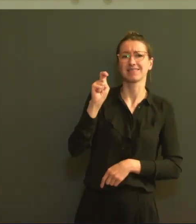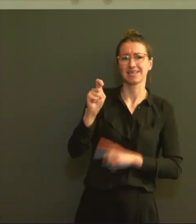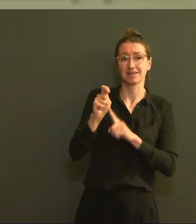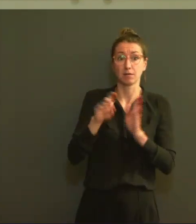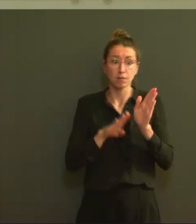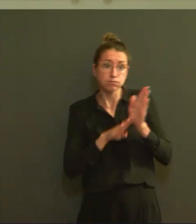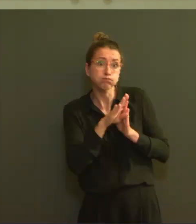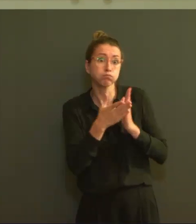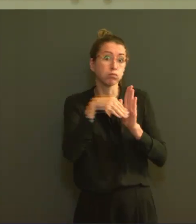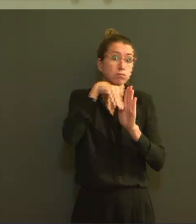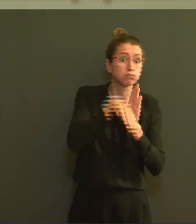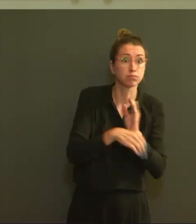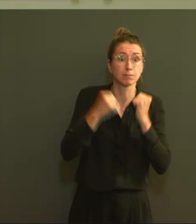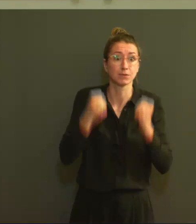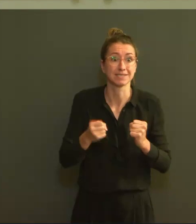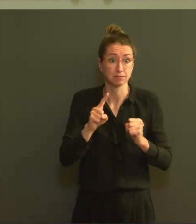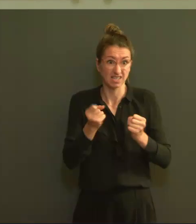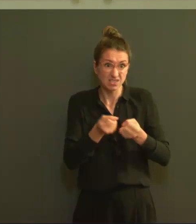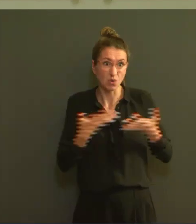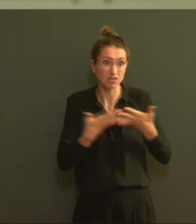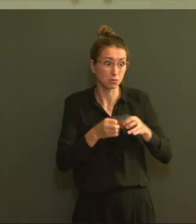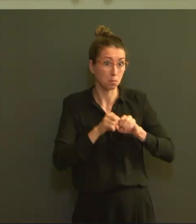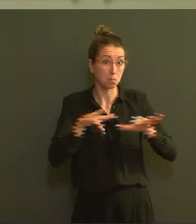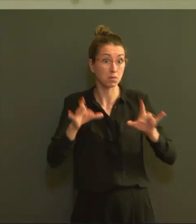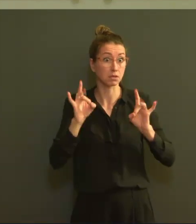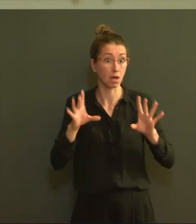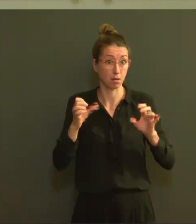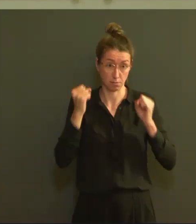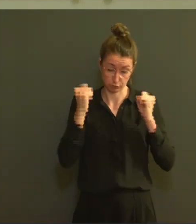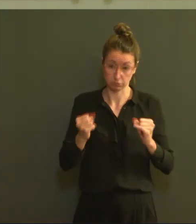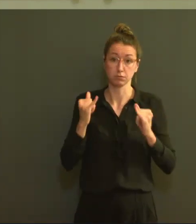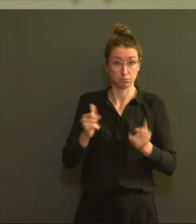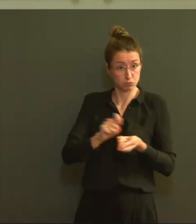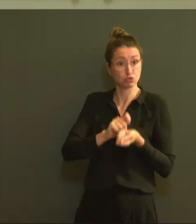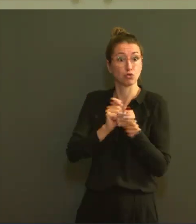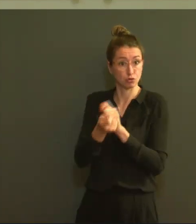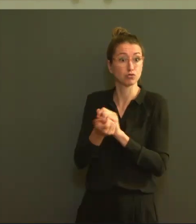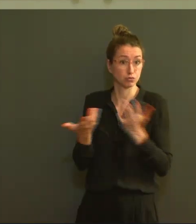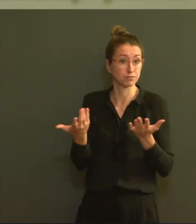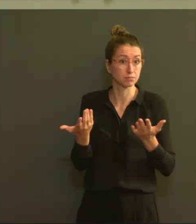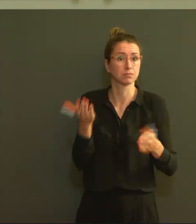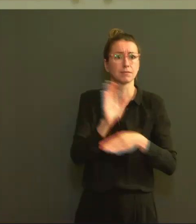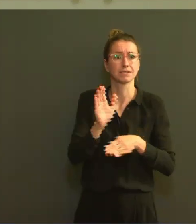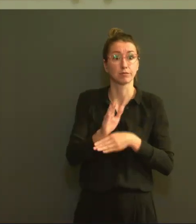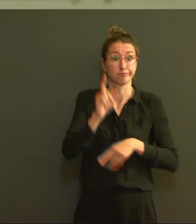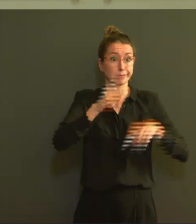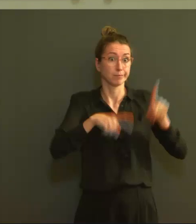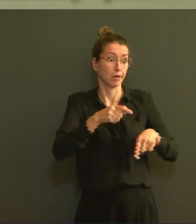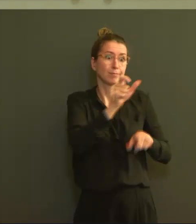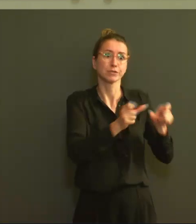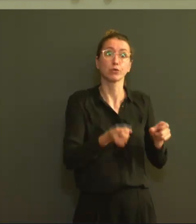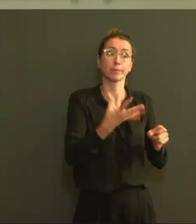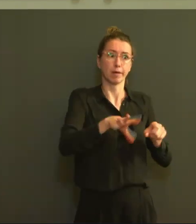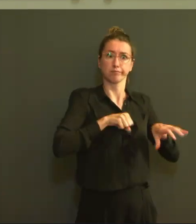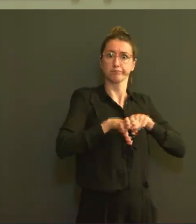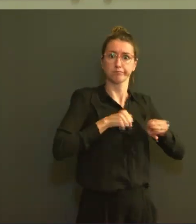Par exemple, ce nombre est très sensible aux variations, même faibles, du nombre de cas. Cela peut se voir notamment